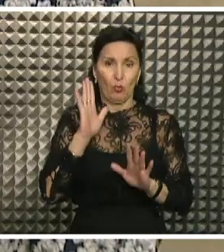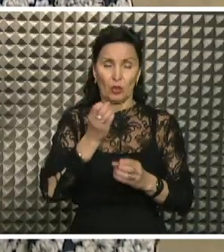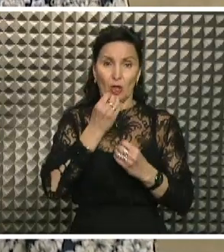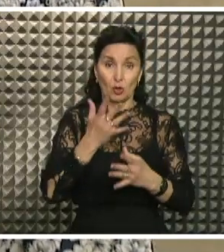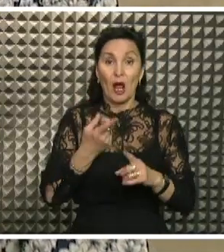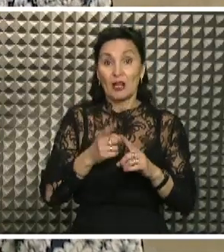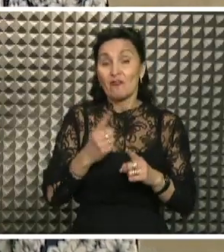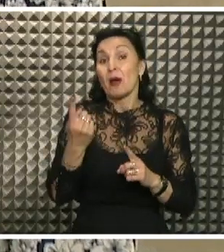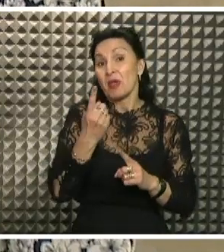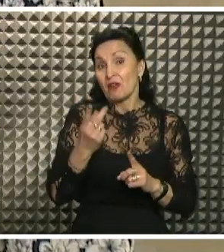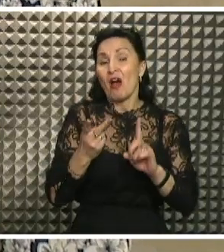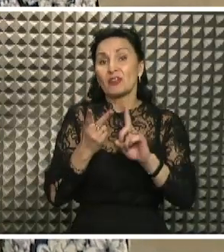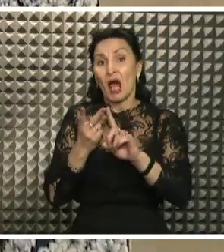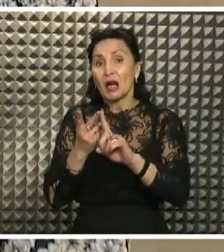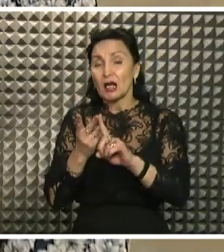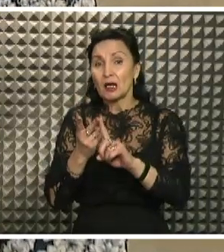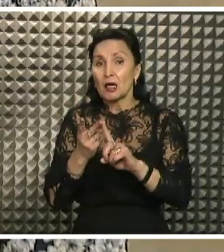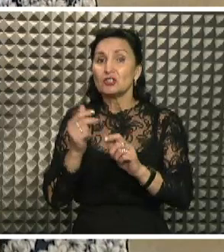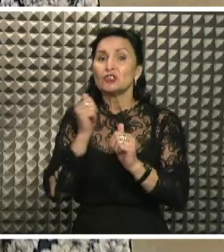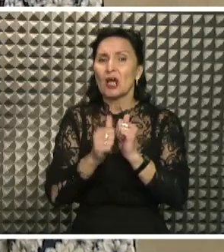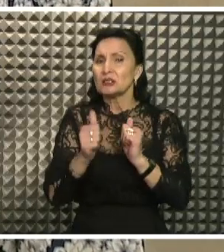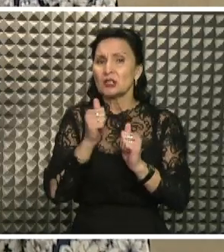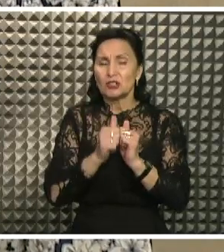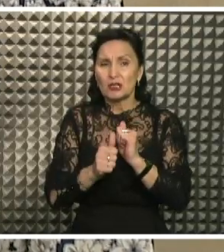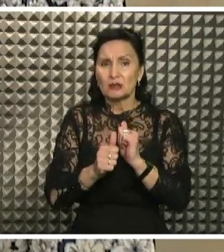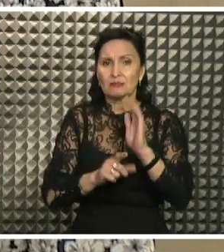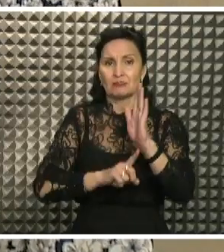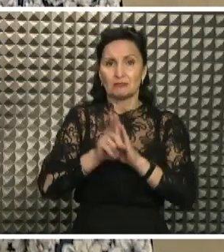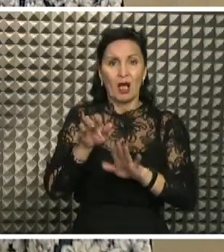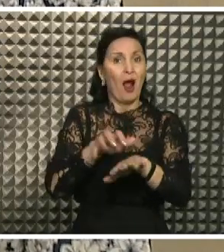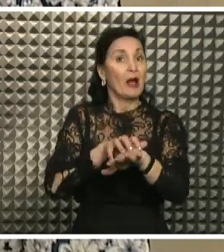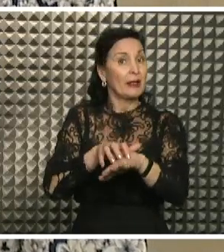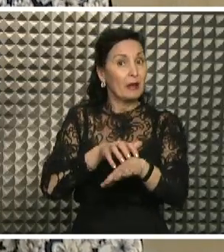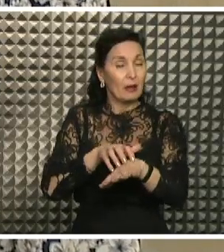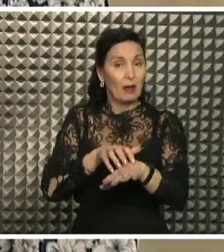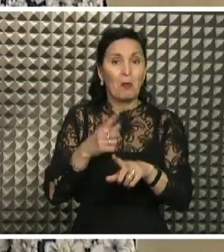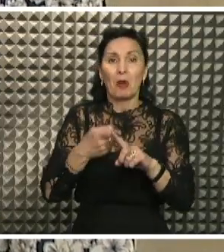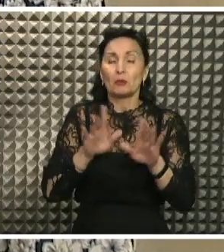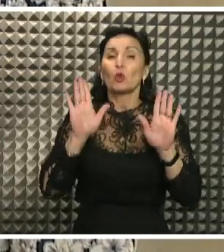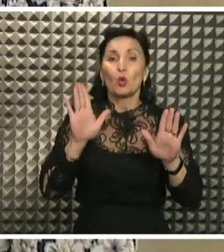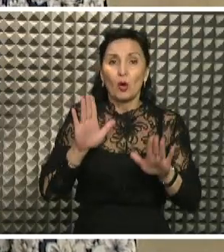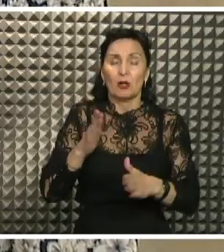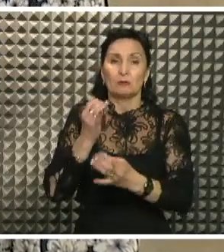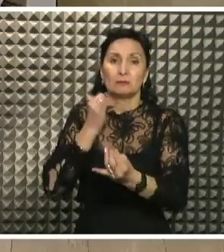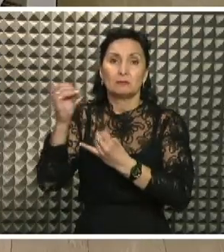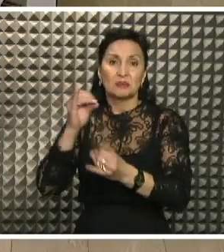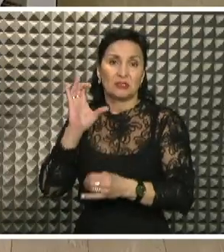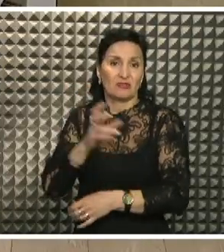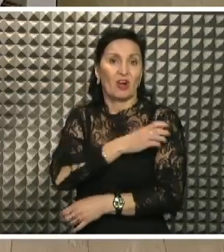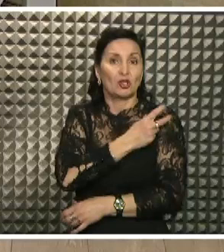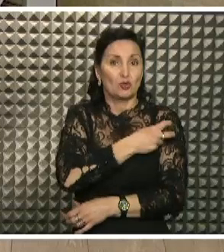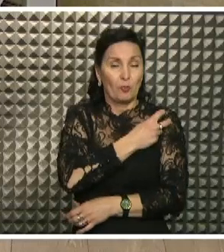Это, во-первых. Во-вторых, они часто-часто вызывают аллергию, поэтому только после совета с врачом. А